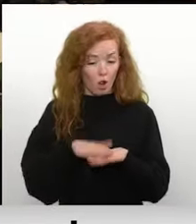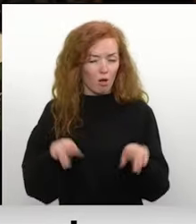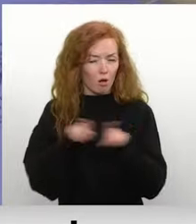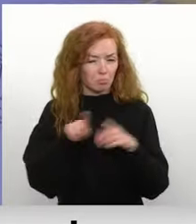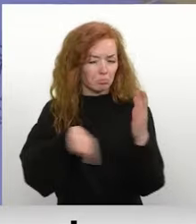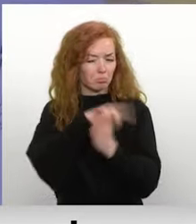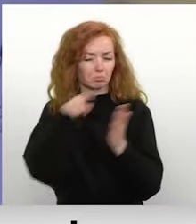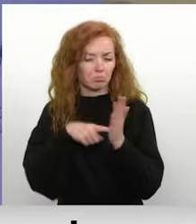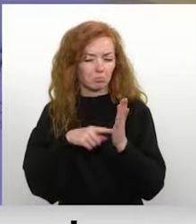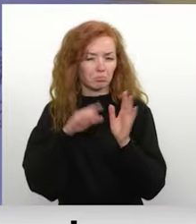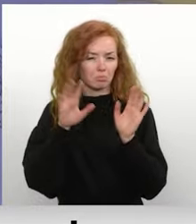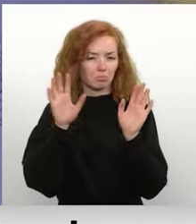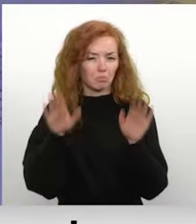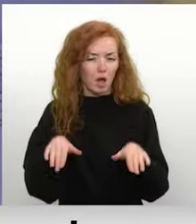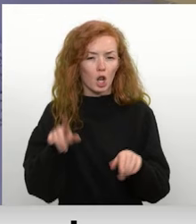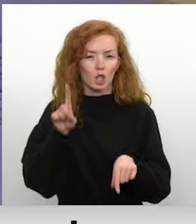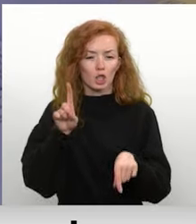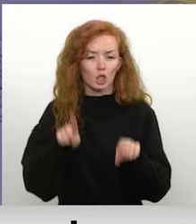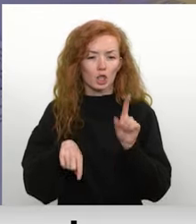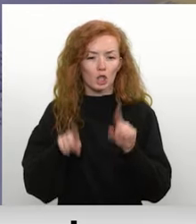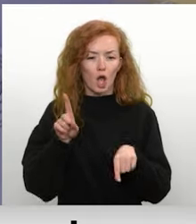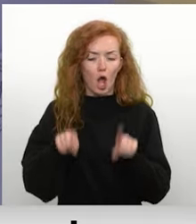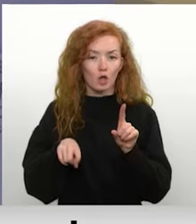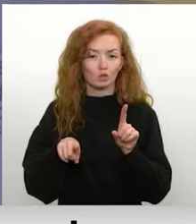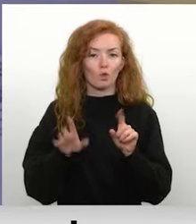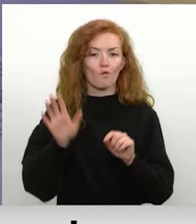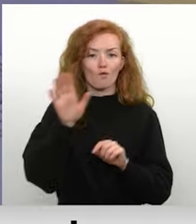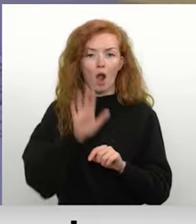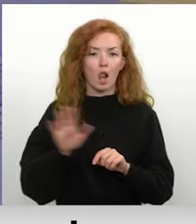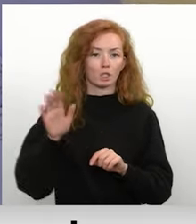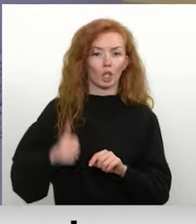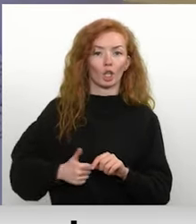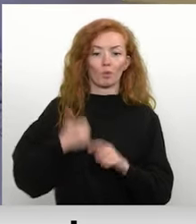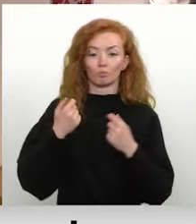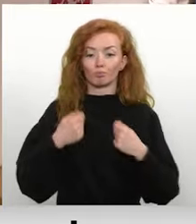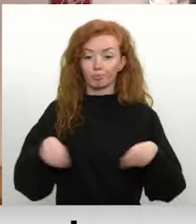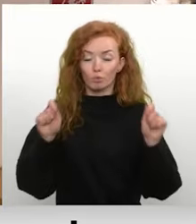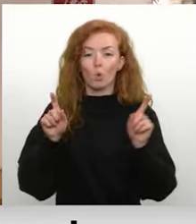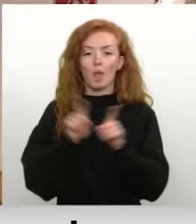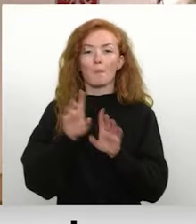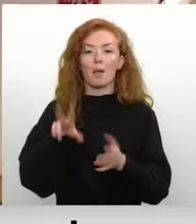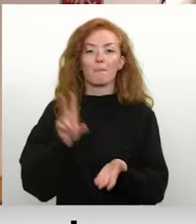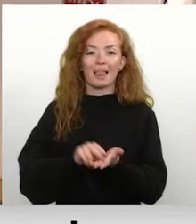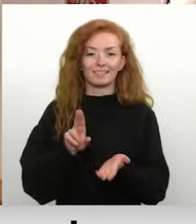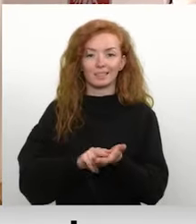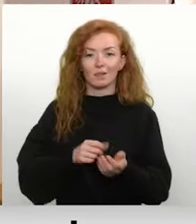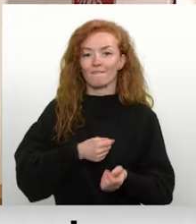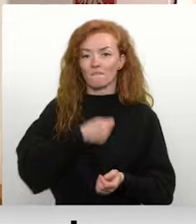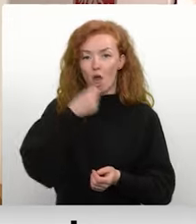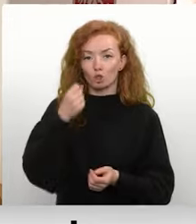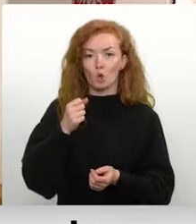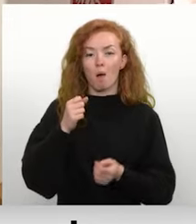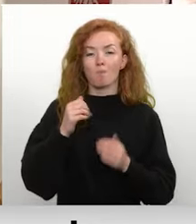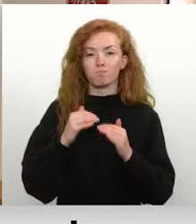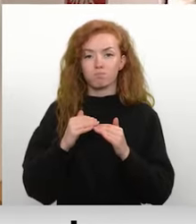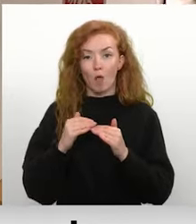jautājums arī par dažu valsts īpašumu pārdošanu un par pensijas vecumu paaugstināšanu